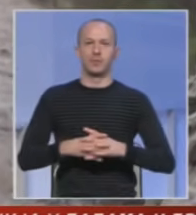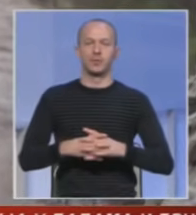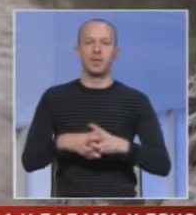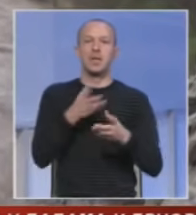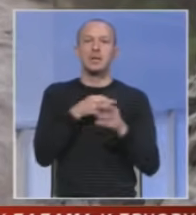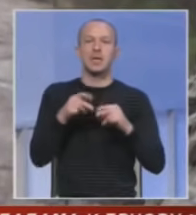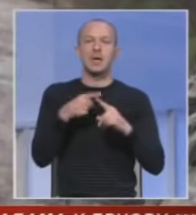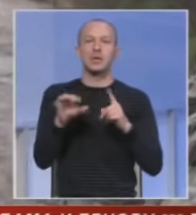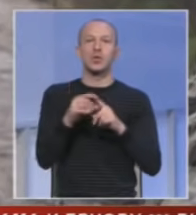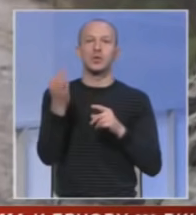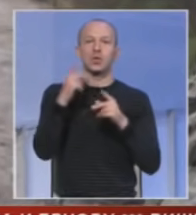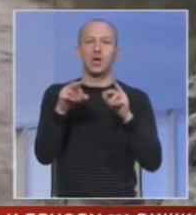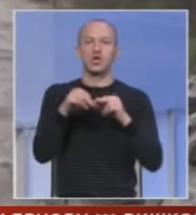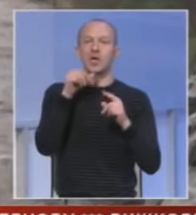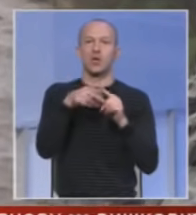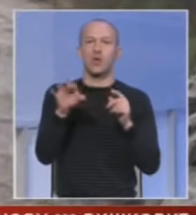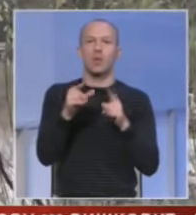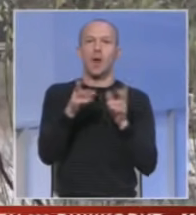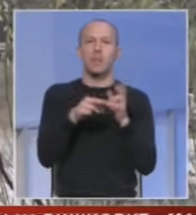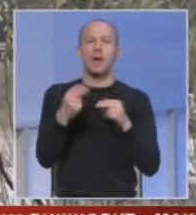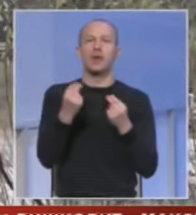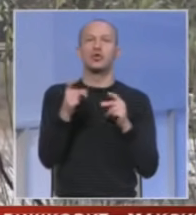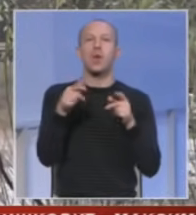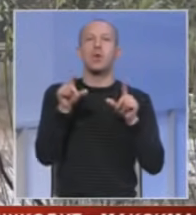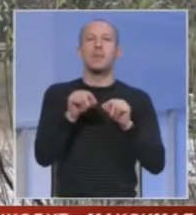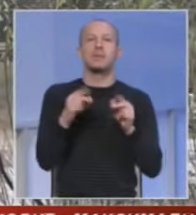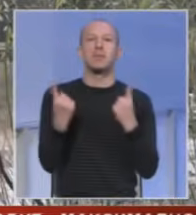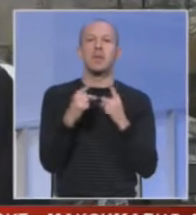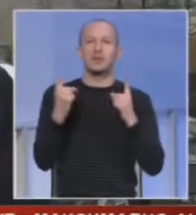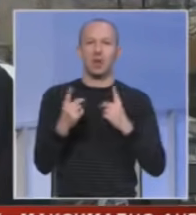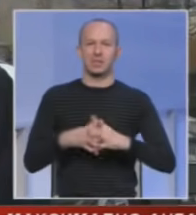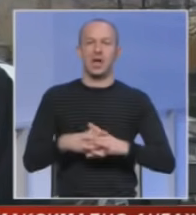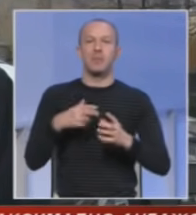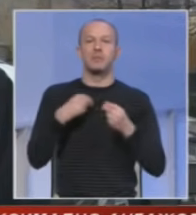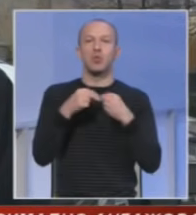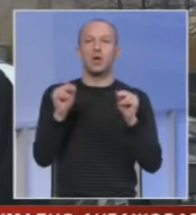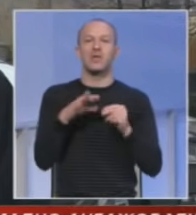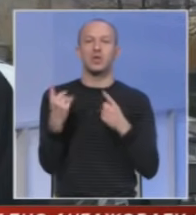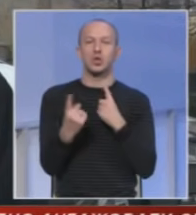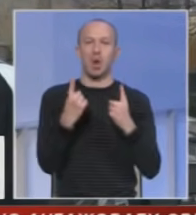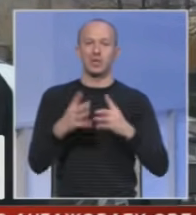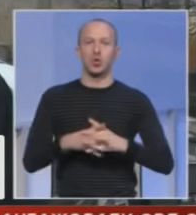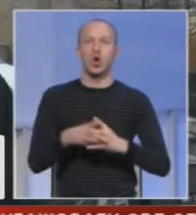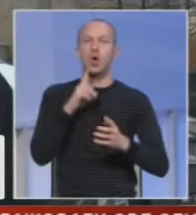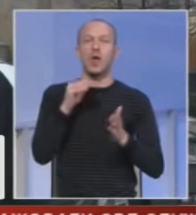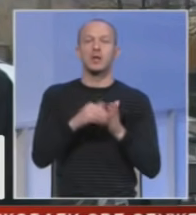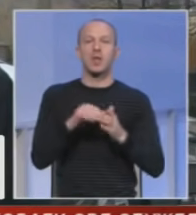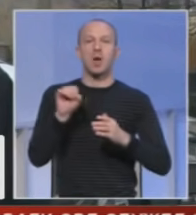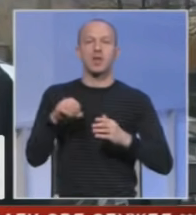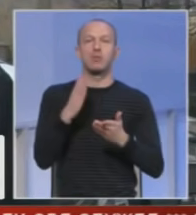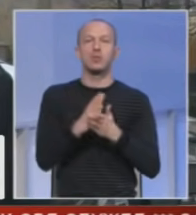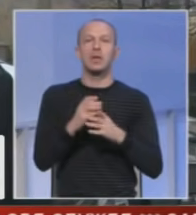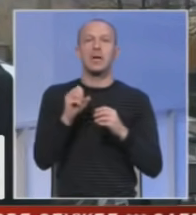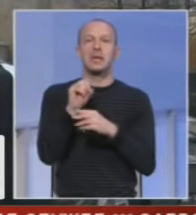Za razliku od istočne Iliđe i Trnova, na Palama nešto stabilnija situacija. Mi smo proglasili vanrednu situaciju koja treba da